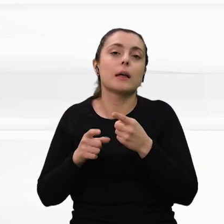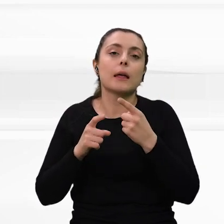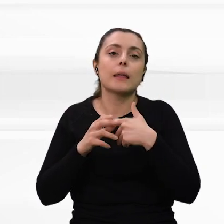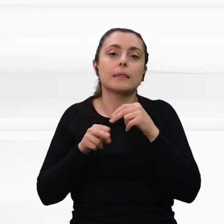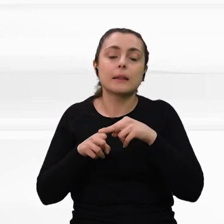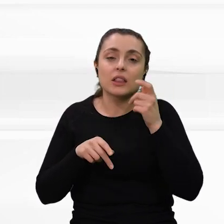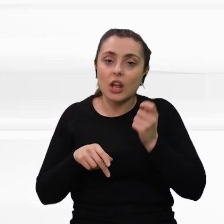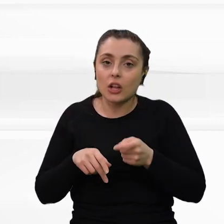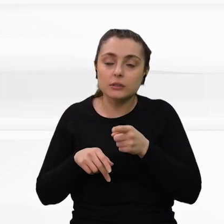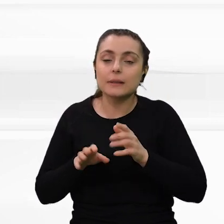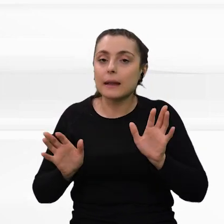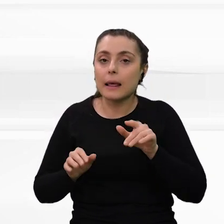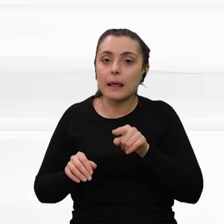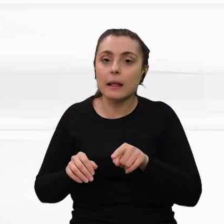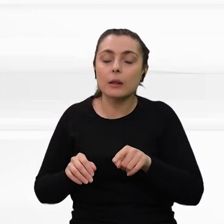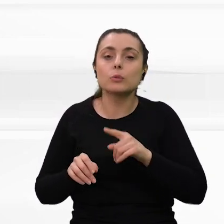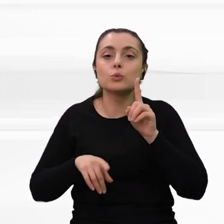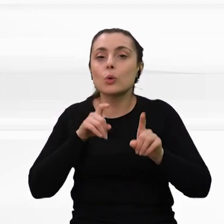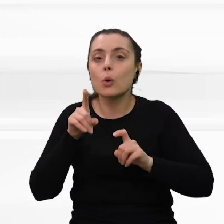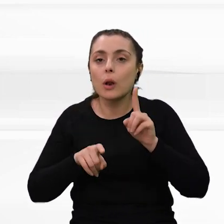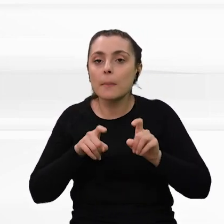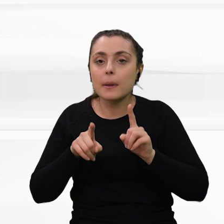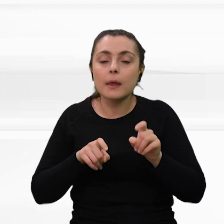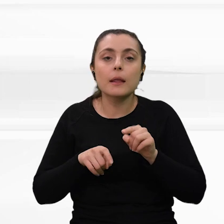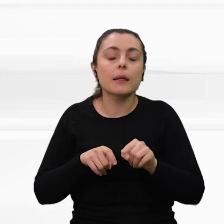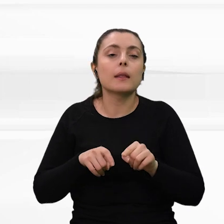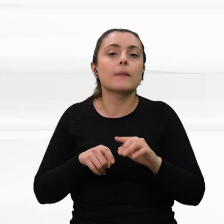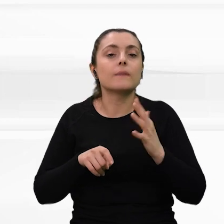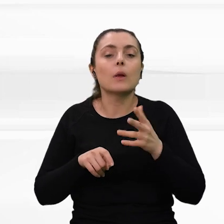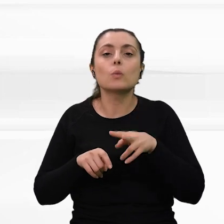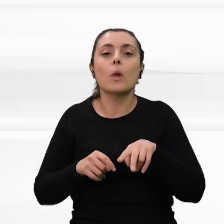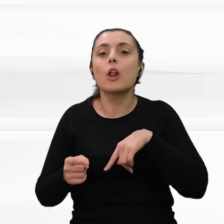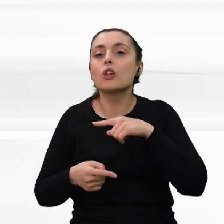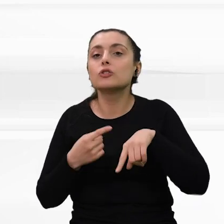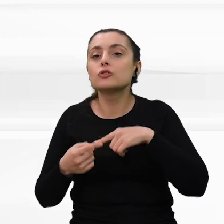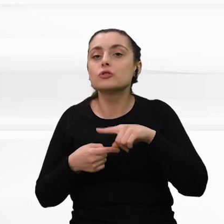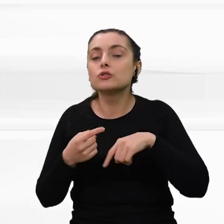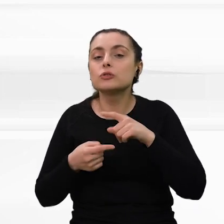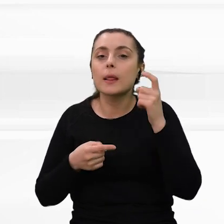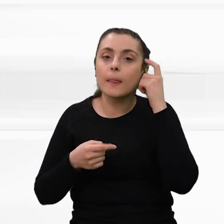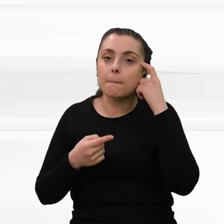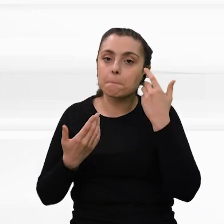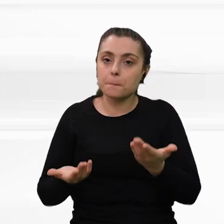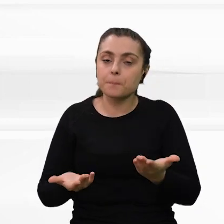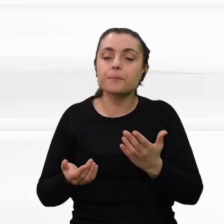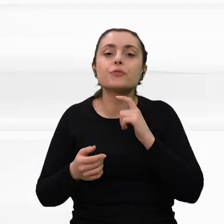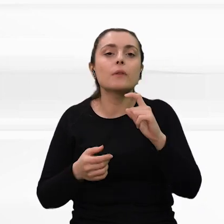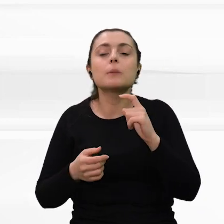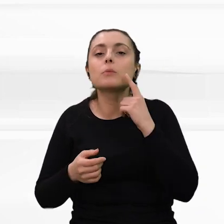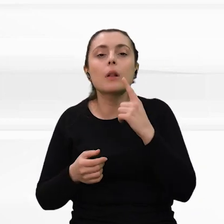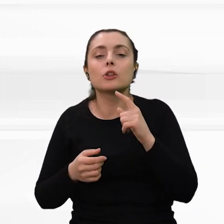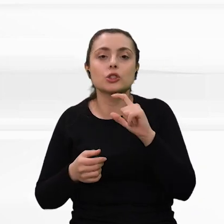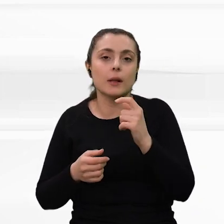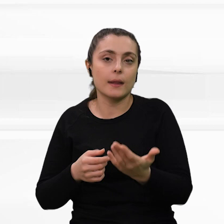yani ettik gerçekliğin değil sorgulamayı ve yollara yaşını tanımlıyor Dolayısıyla